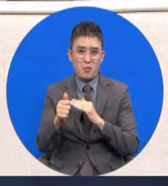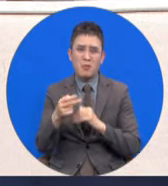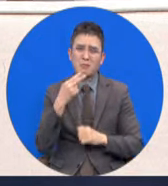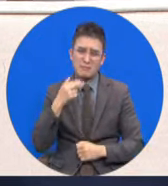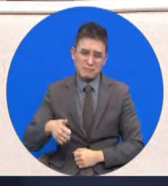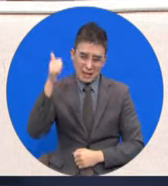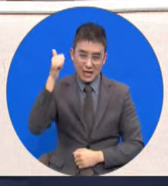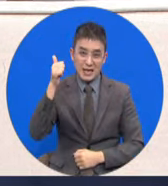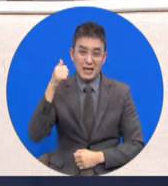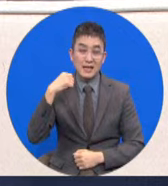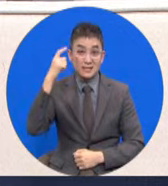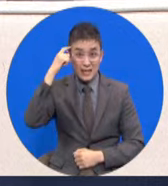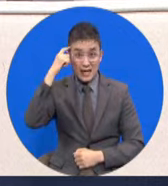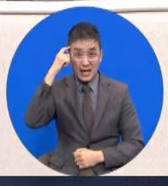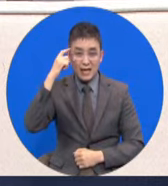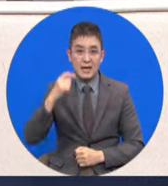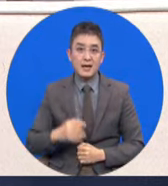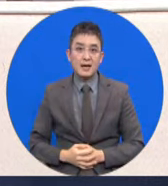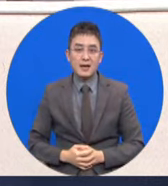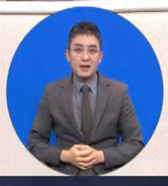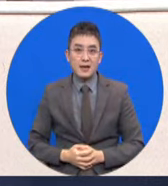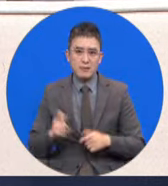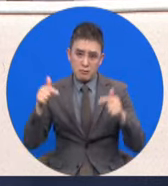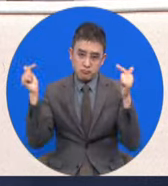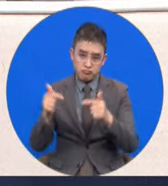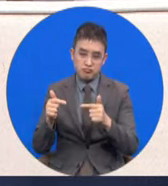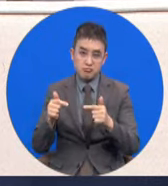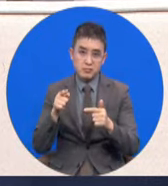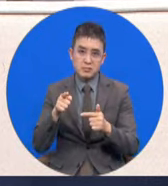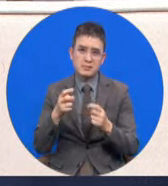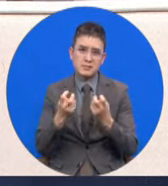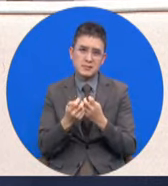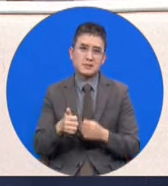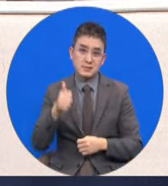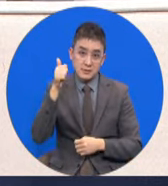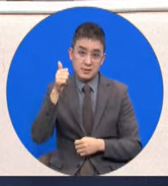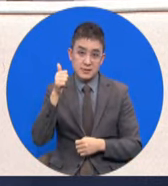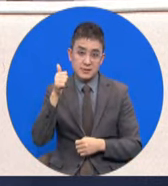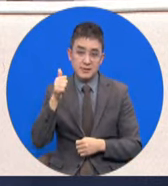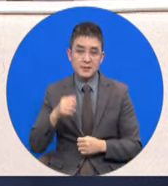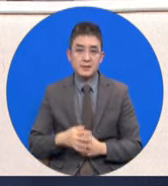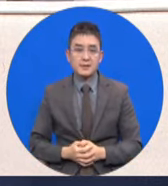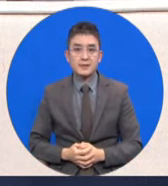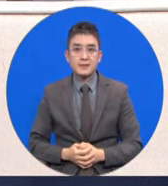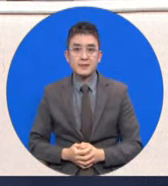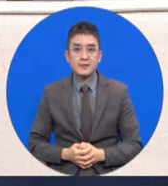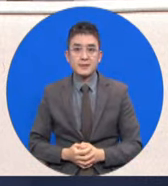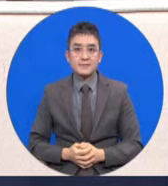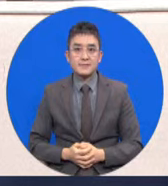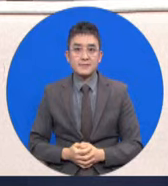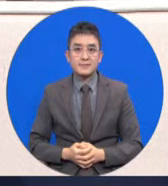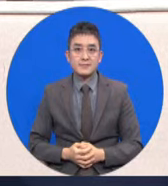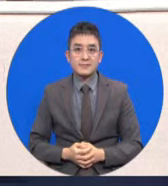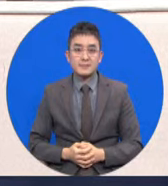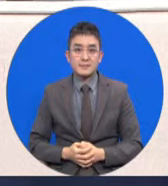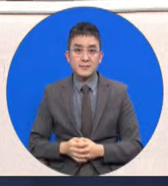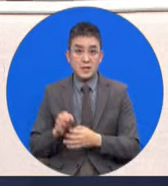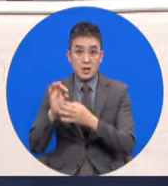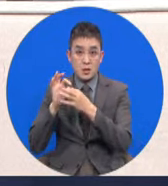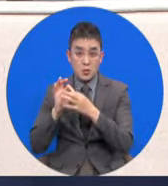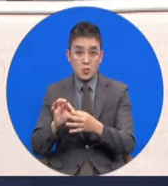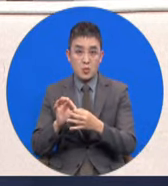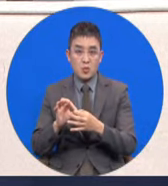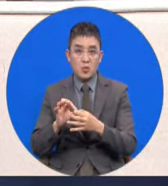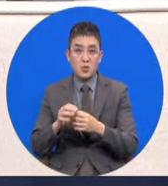거 아닌가. 저는 그런 생각이 들기 때문에 이런 것들은 좀 됐으면 좋겠는데 이거는 만약에 이제 그 여소야대가 계속